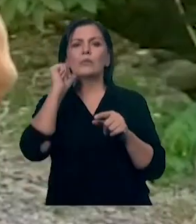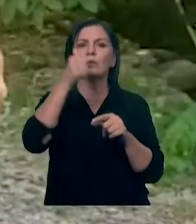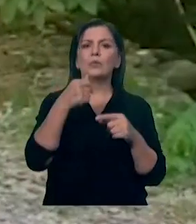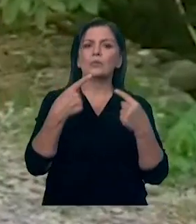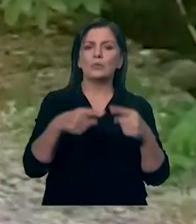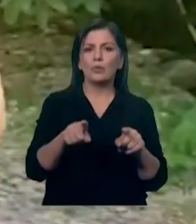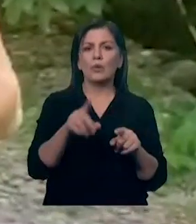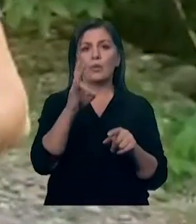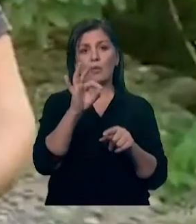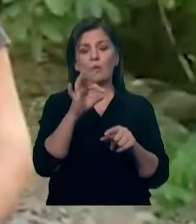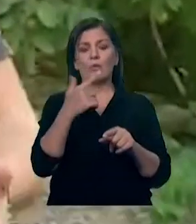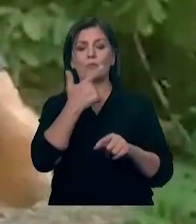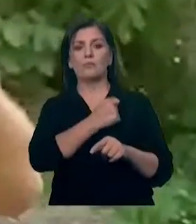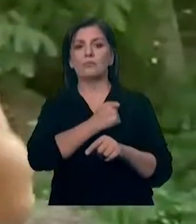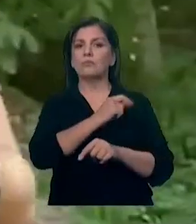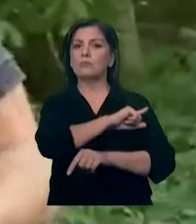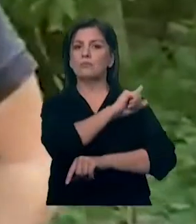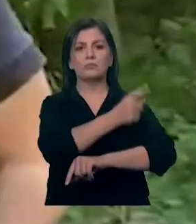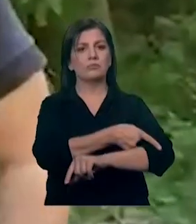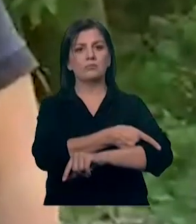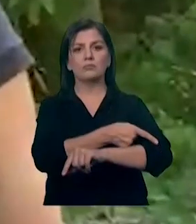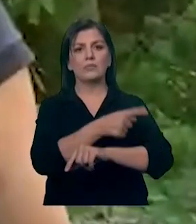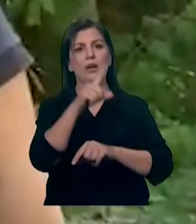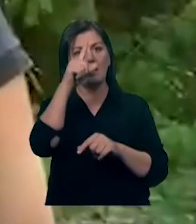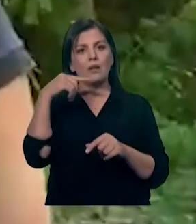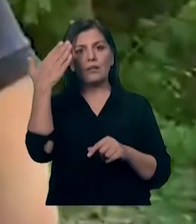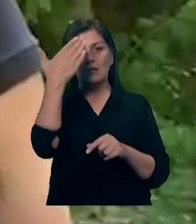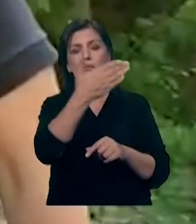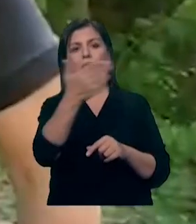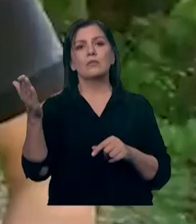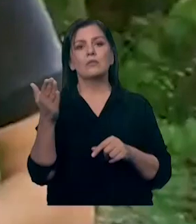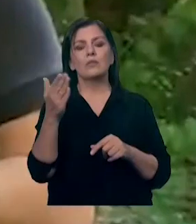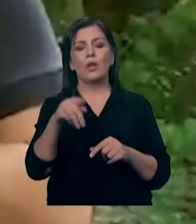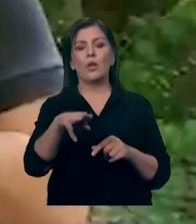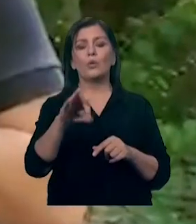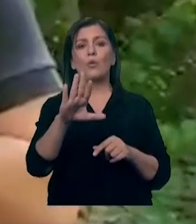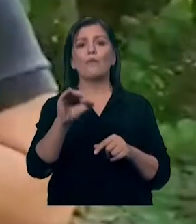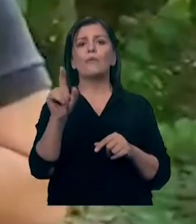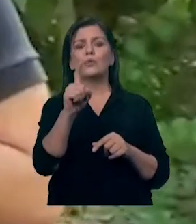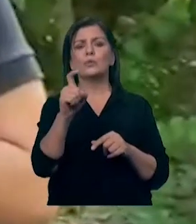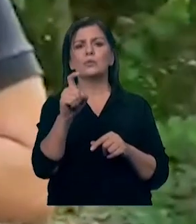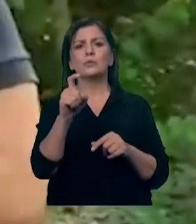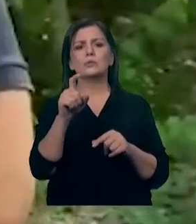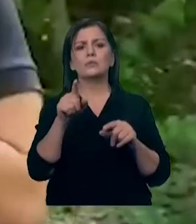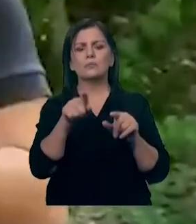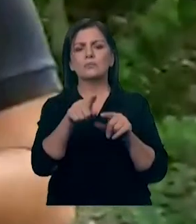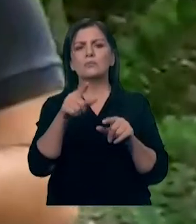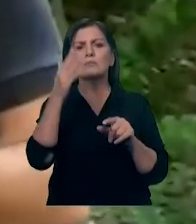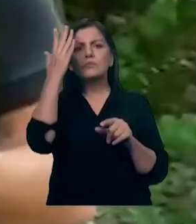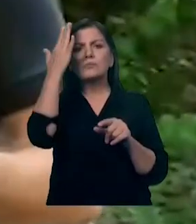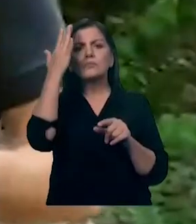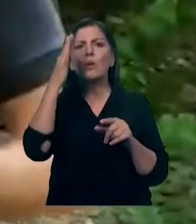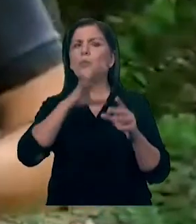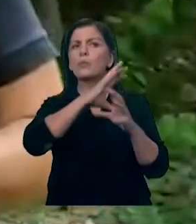bir güclü ordu durur və Azərbaycan xalqı var ki, həqiqətən də Tovuz bu anlarda bütün dünya